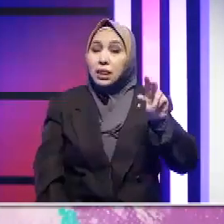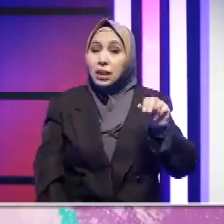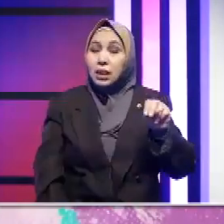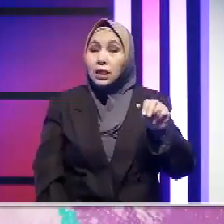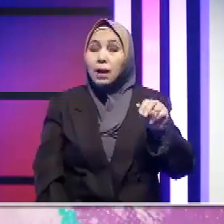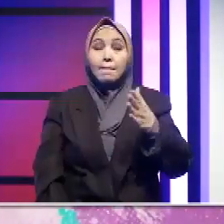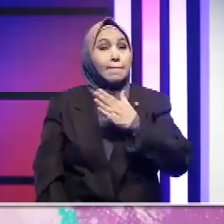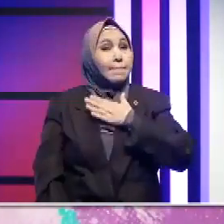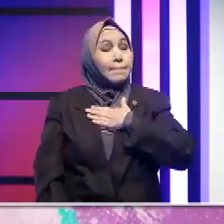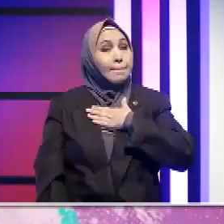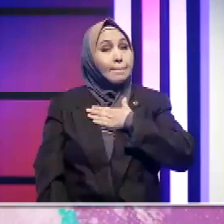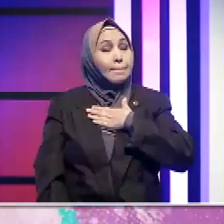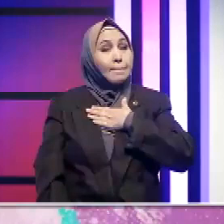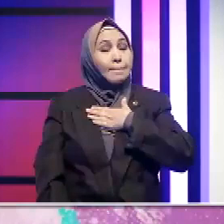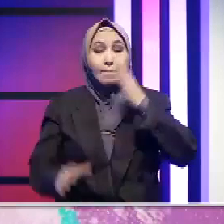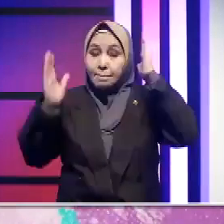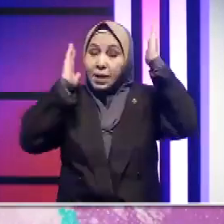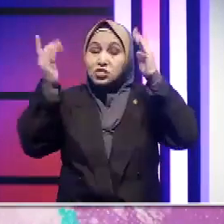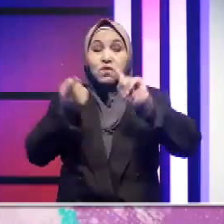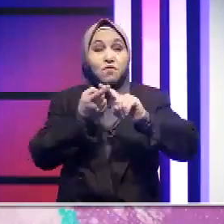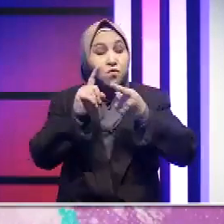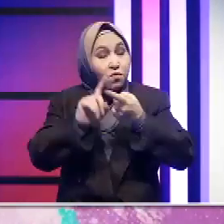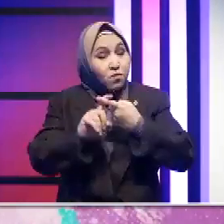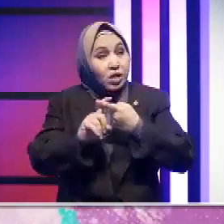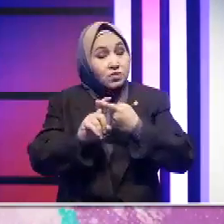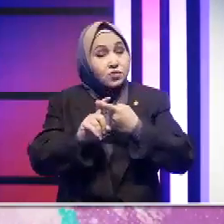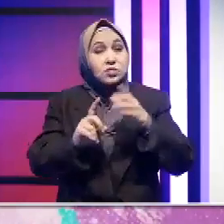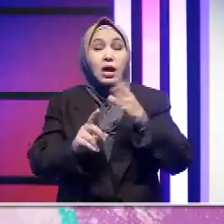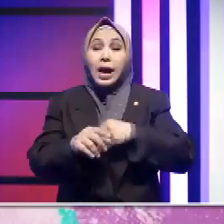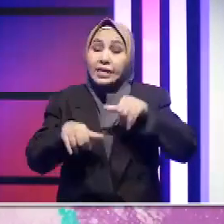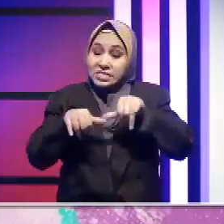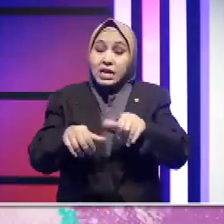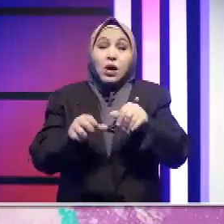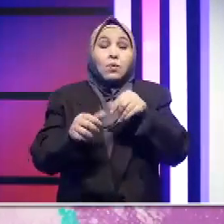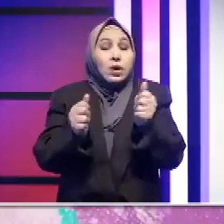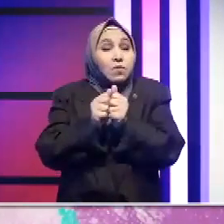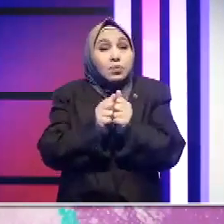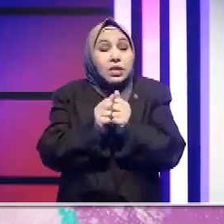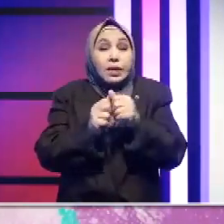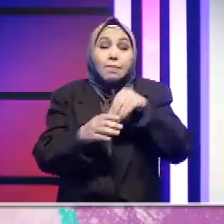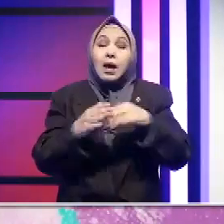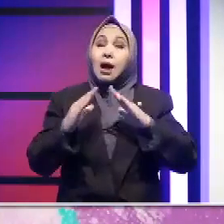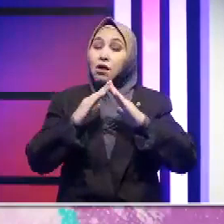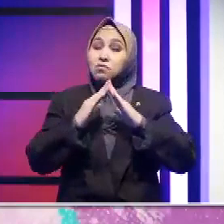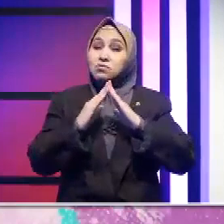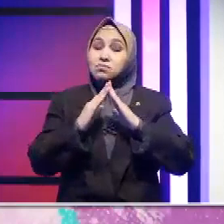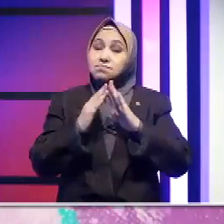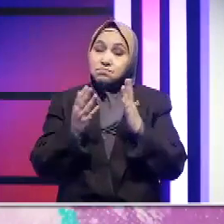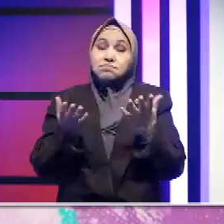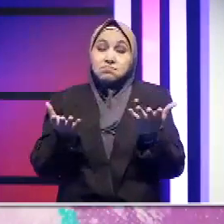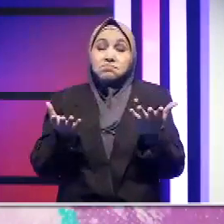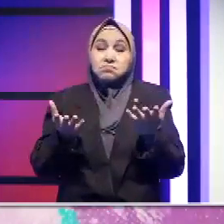Oh ya Mai AB Malaysian Trans TV my house show window